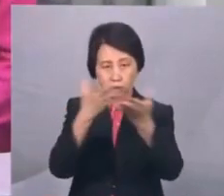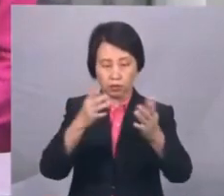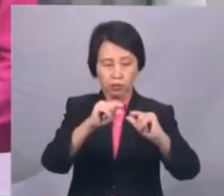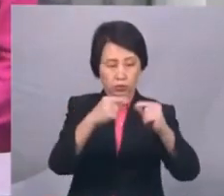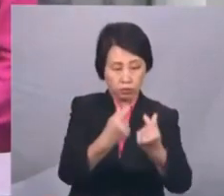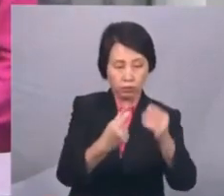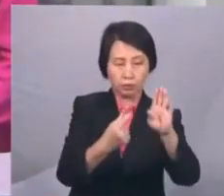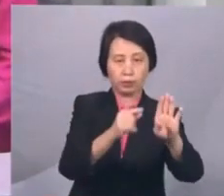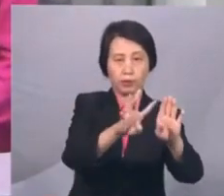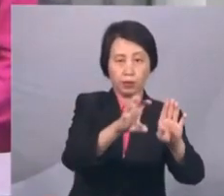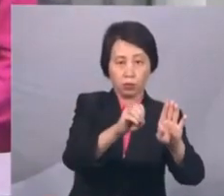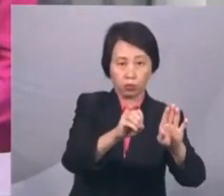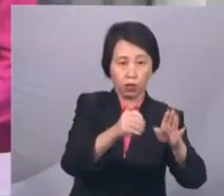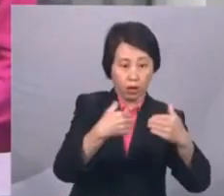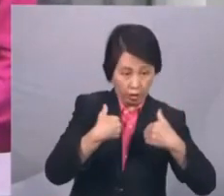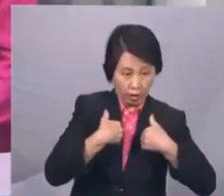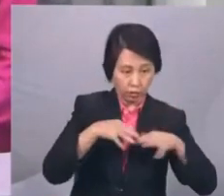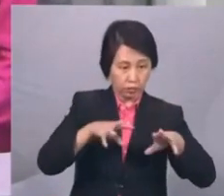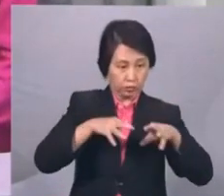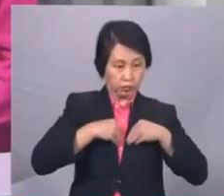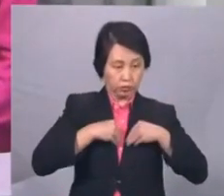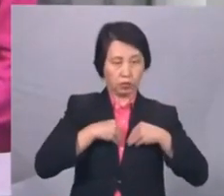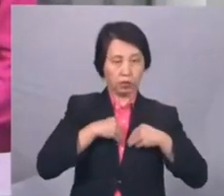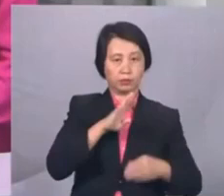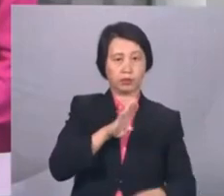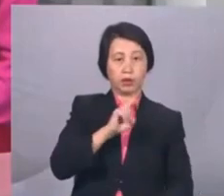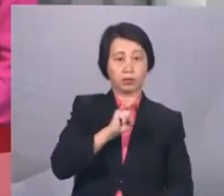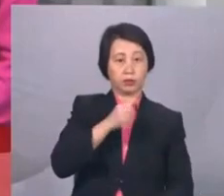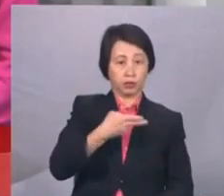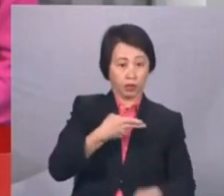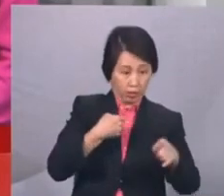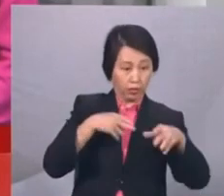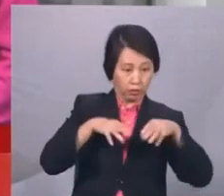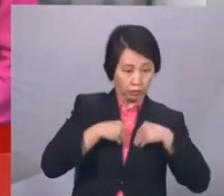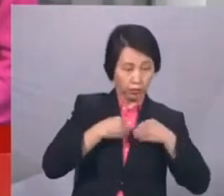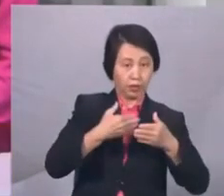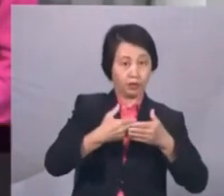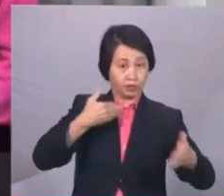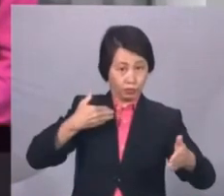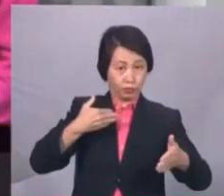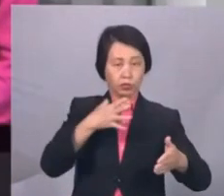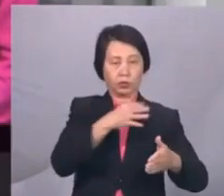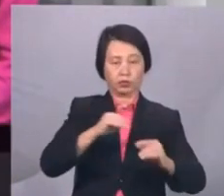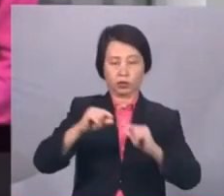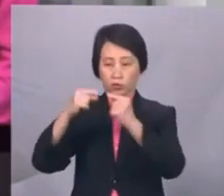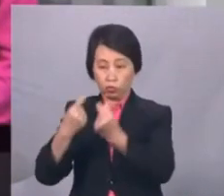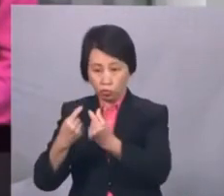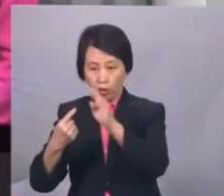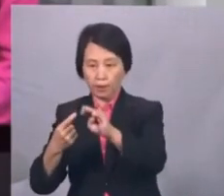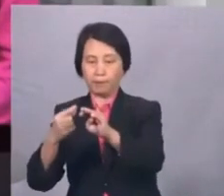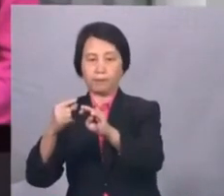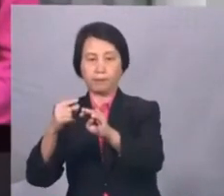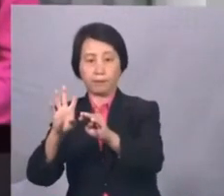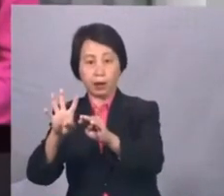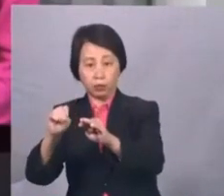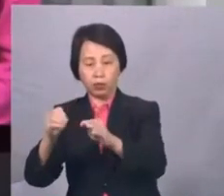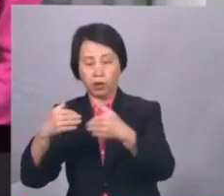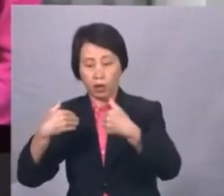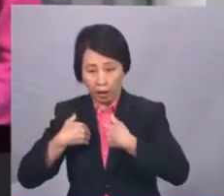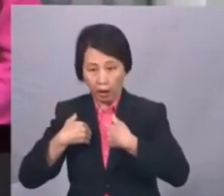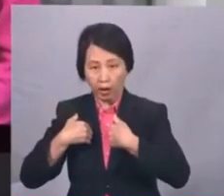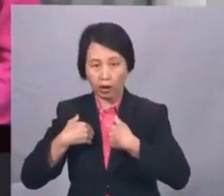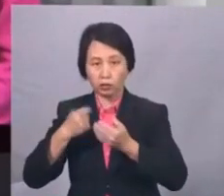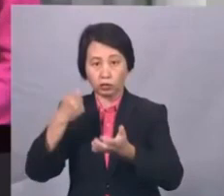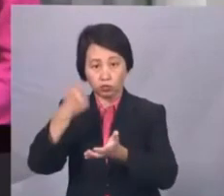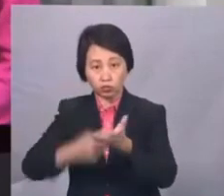golongan di 40 yang pernah menerima bantuan Sari hidup di exit sebelum ini dan golongan m40 yang mempunyai